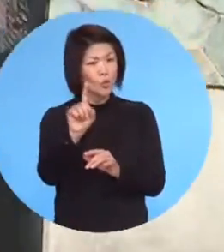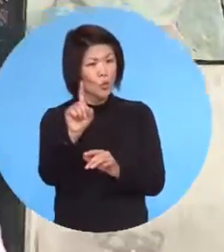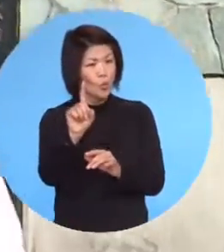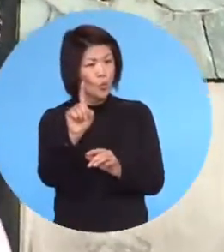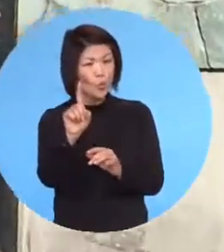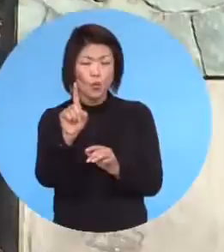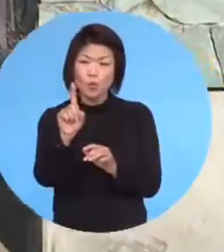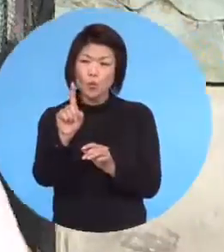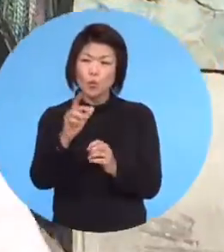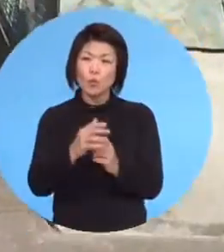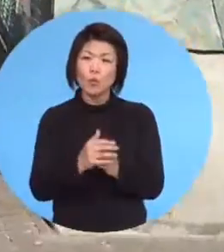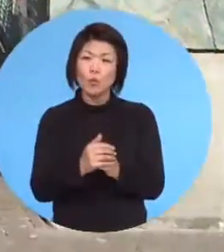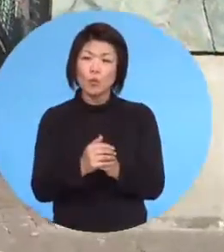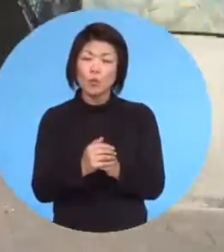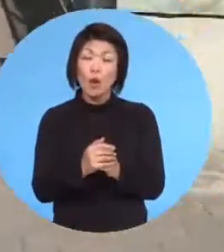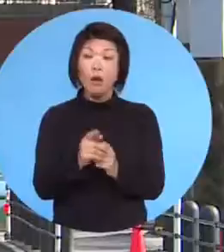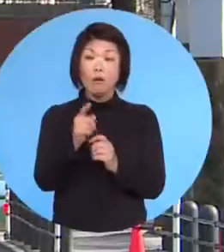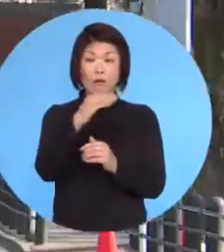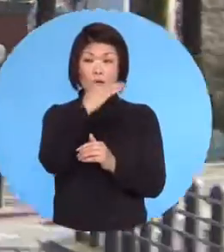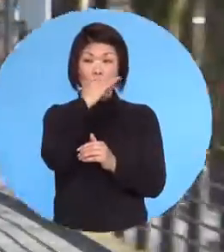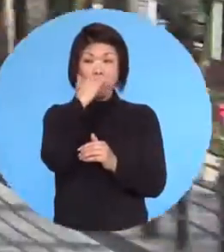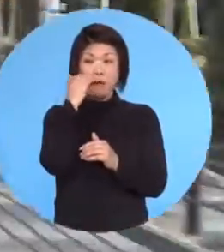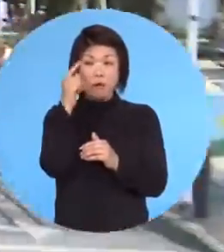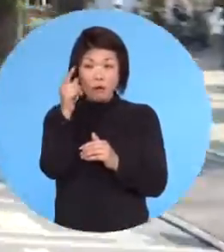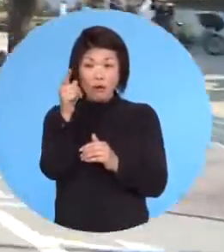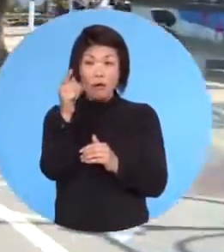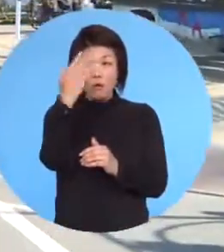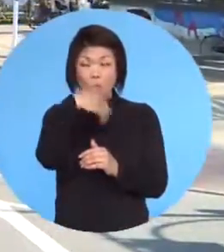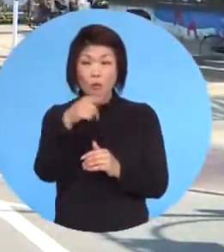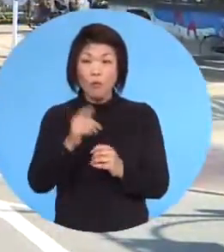ょうね。すごい、何これ、